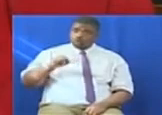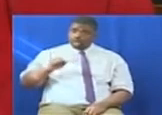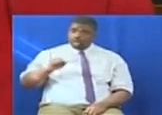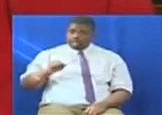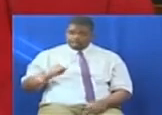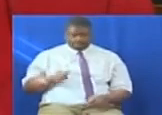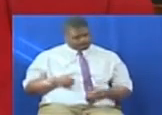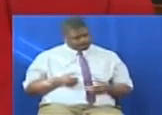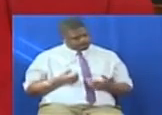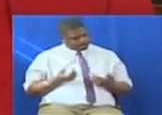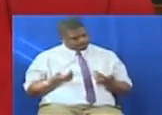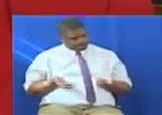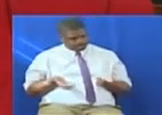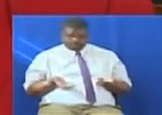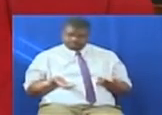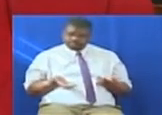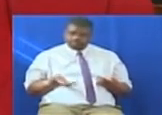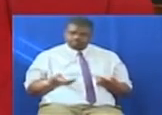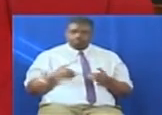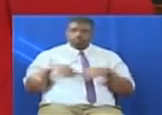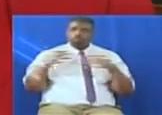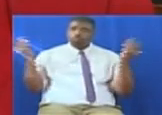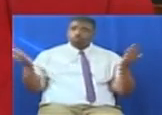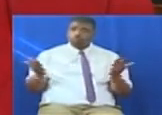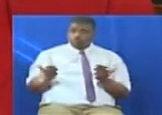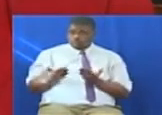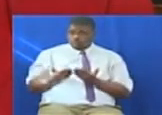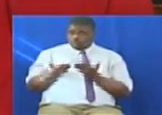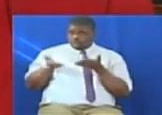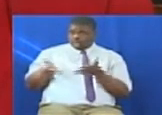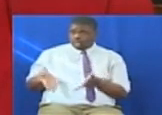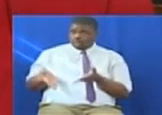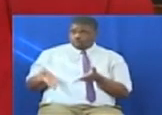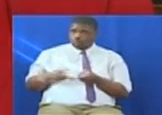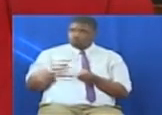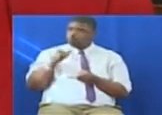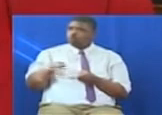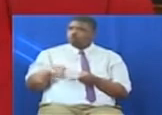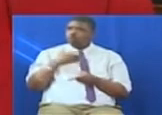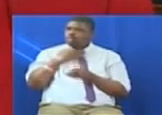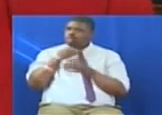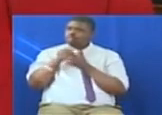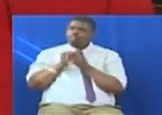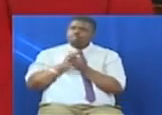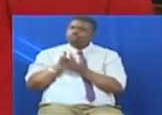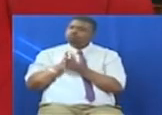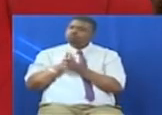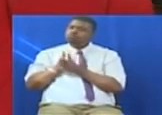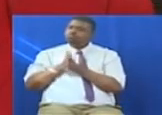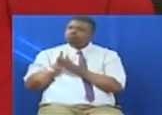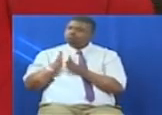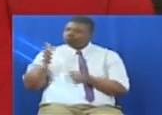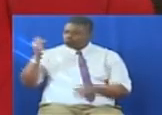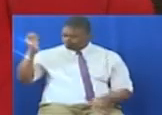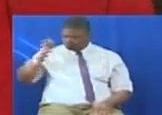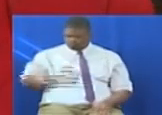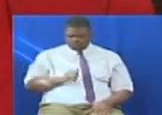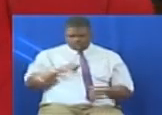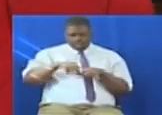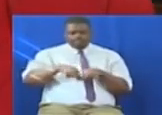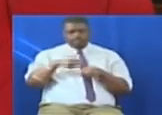Leo duniani nilikuwa nawasikiliza, kuna watu wanatamani kuja kujifunza. Ni kwa